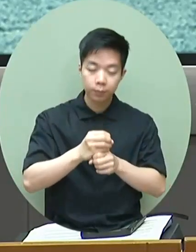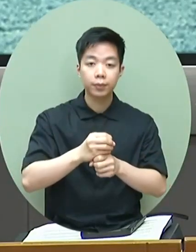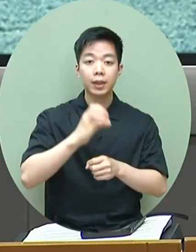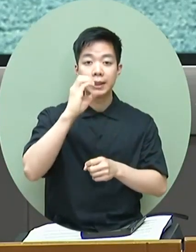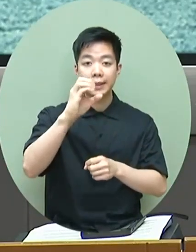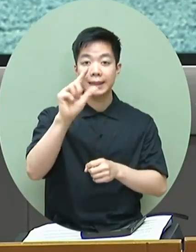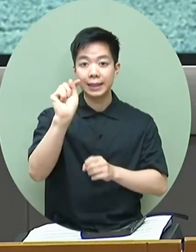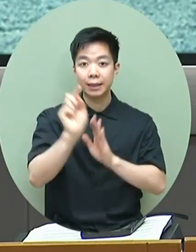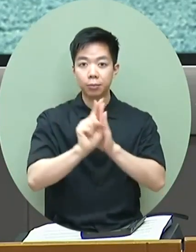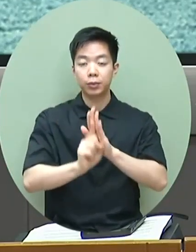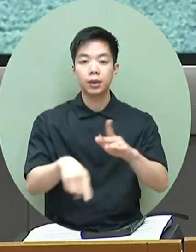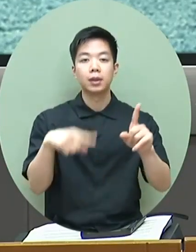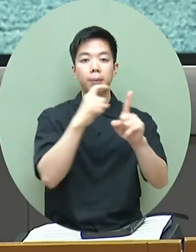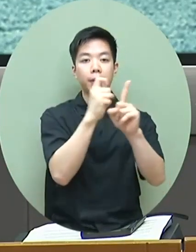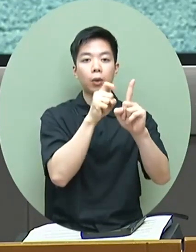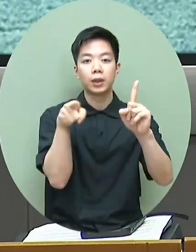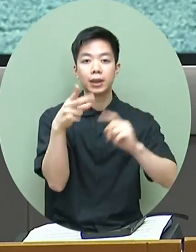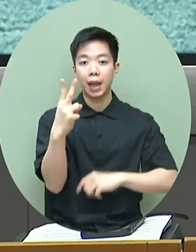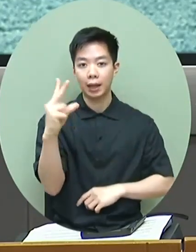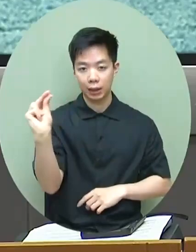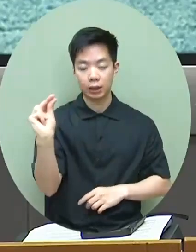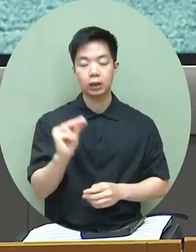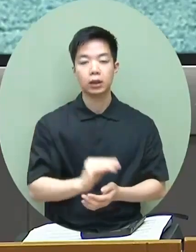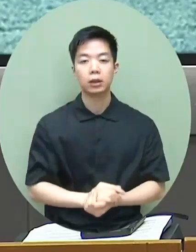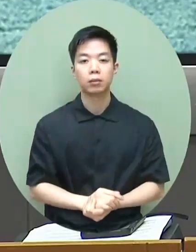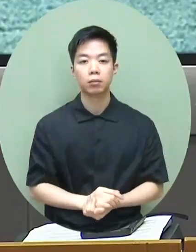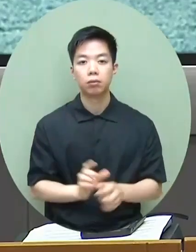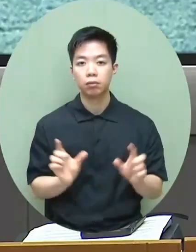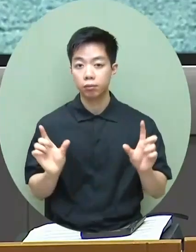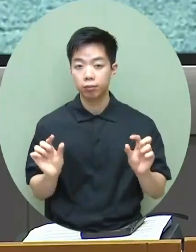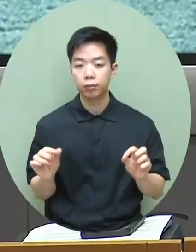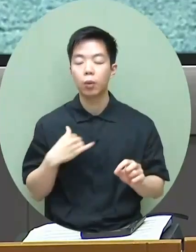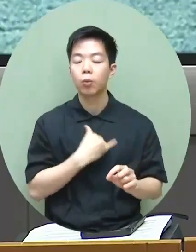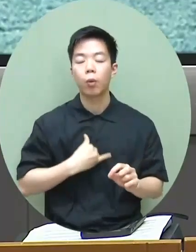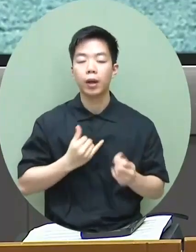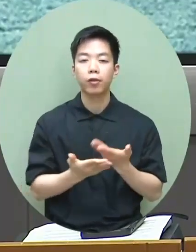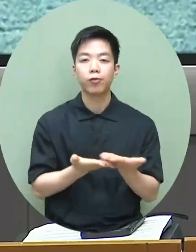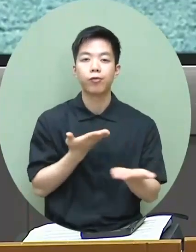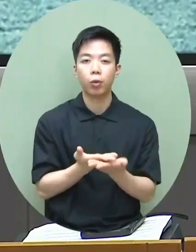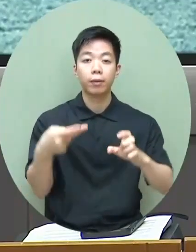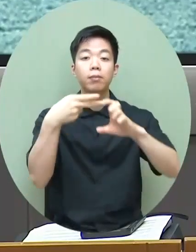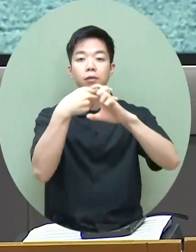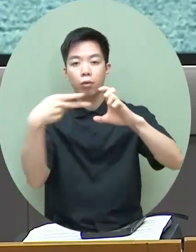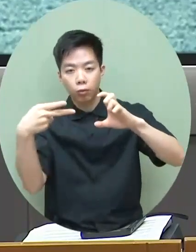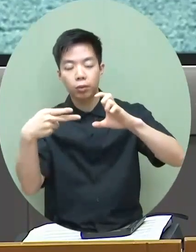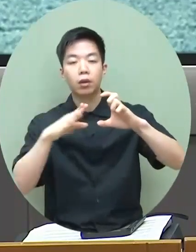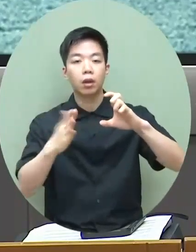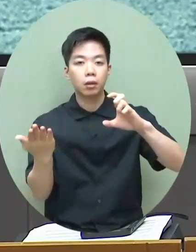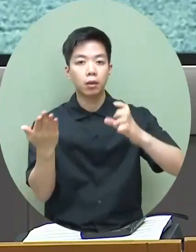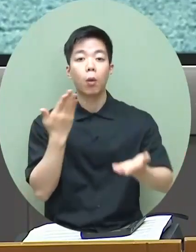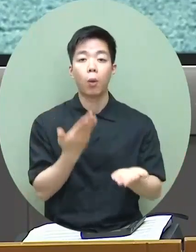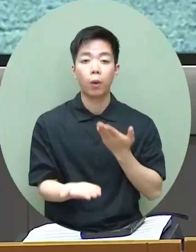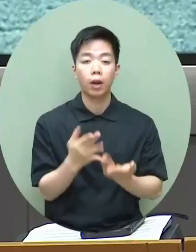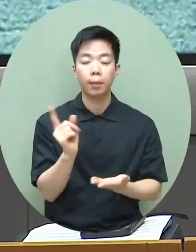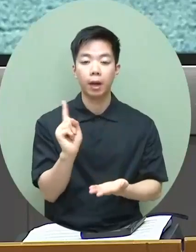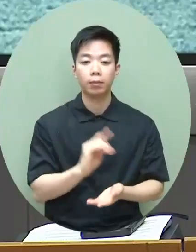啦。咁當然有個機會都係可能係復陽嘅，咁但係都係有個機會呢，就係佢係一個喺社區